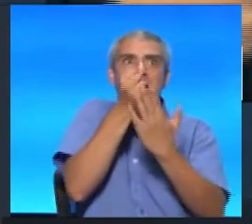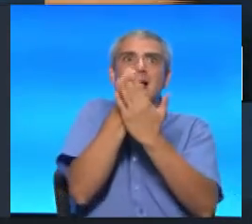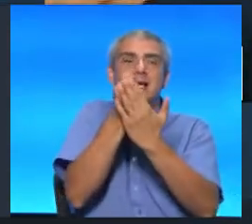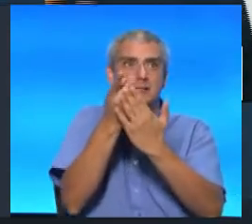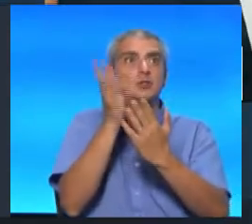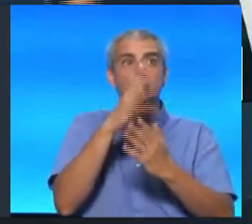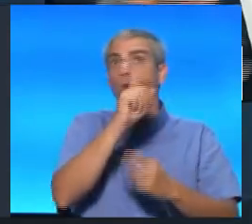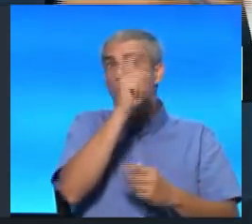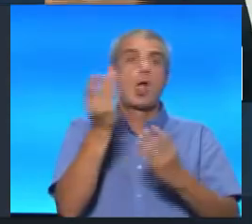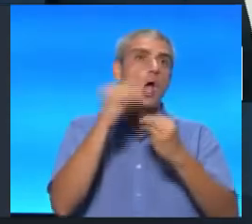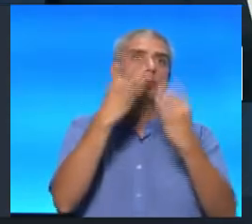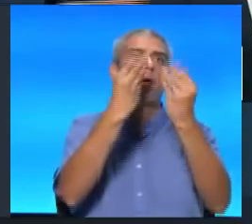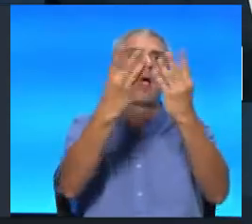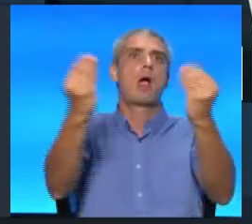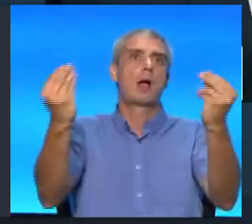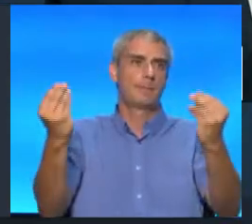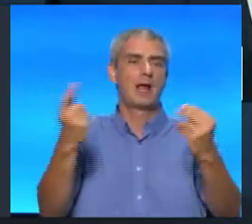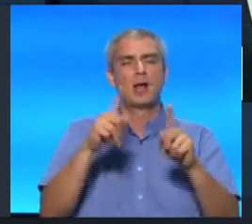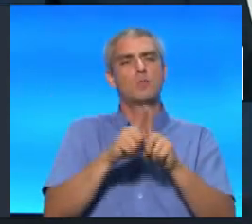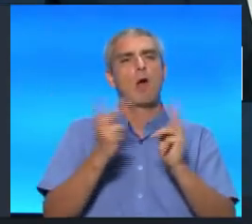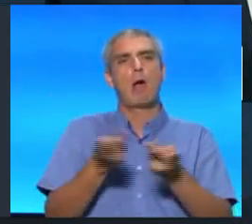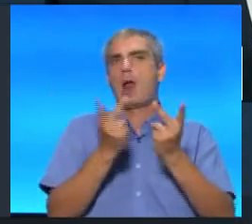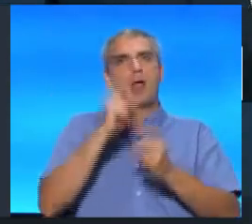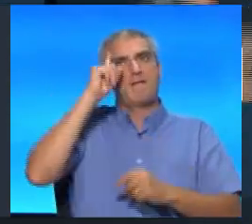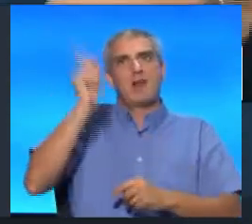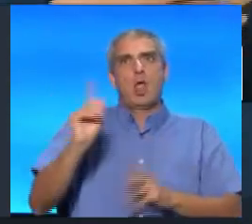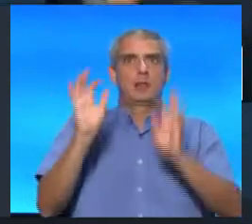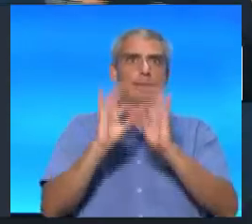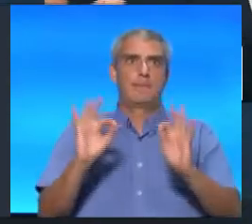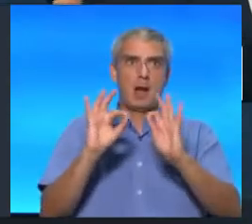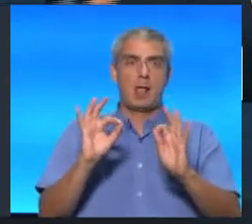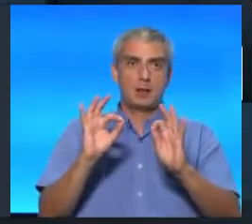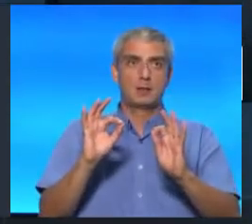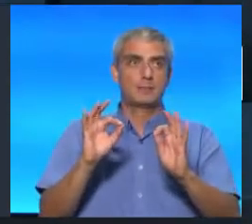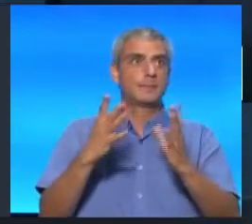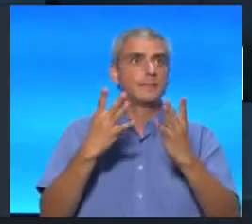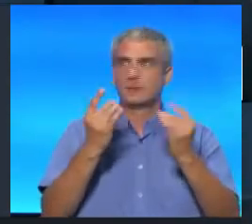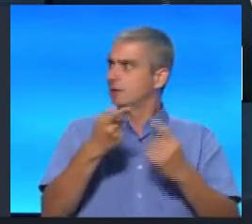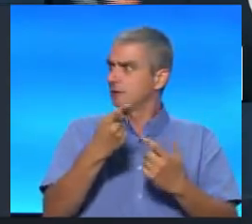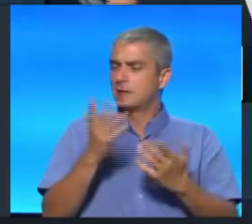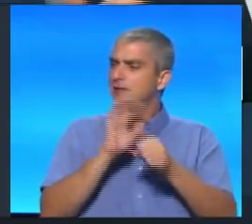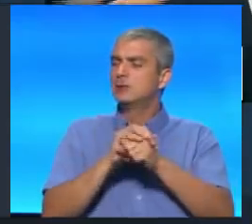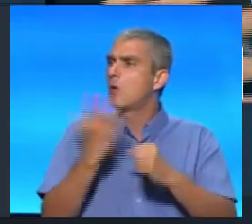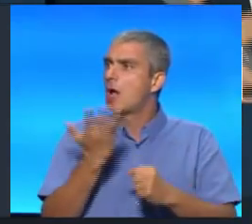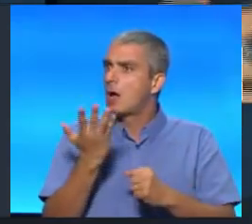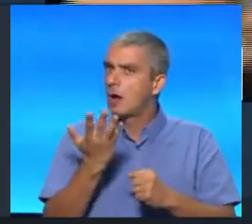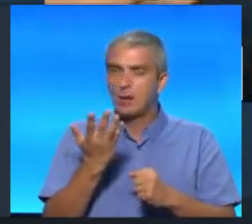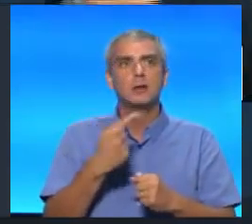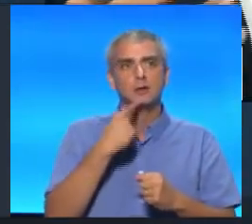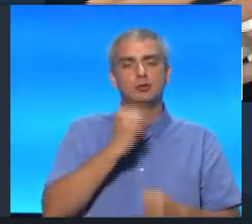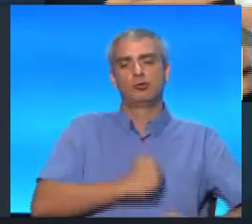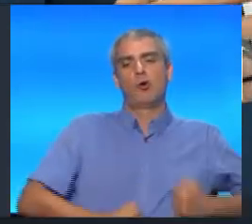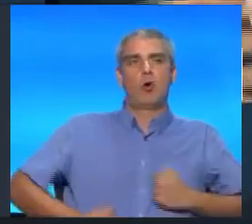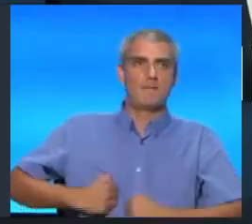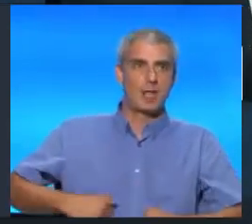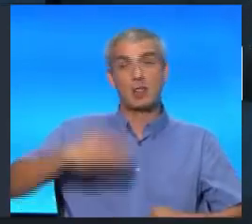ייתכן שיש עוד עשרות מקרים שהם קלים ולא יודעים עליהם. נדבקים בעיקר... סימנים לזיהוי? יש כאבי בטן, יש חום,